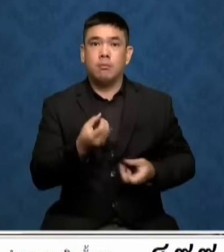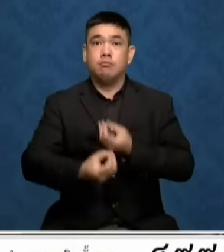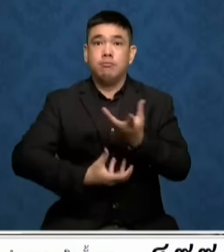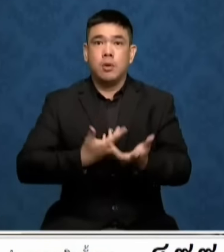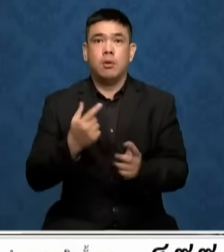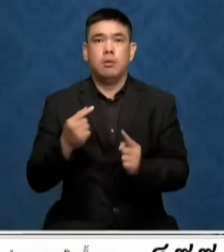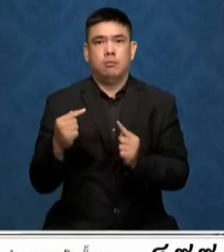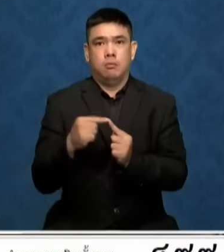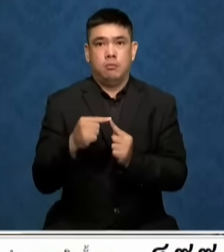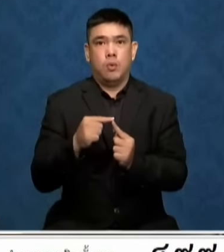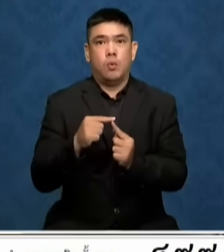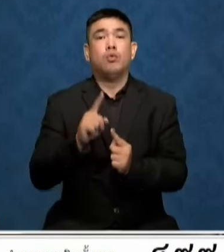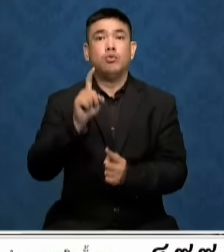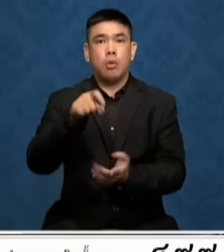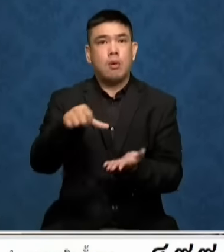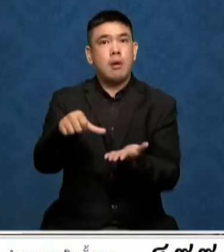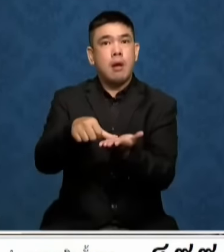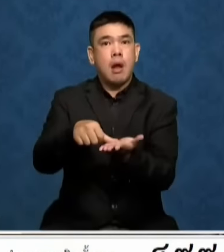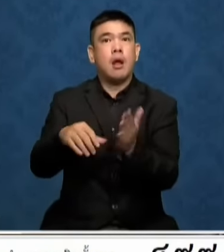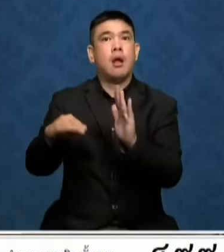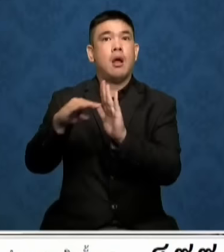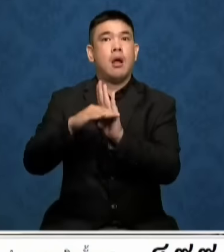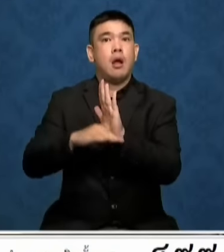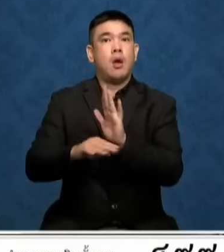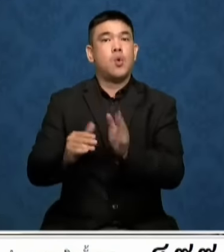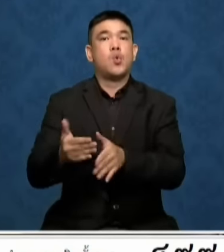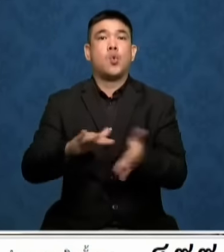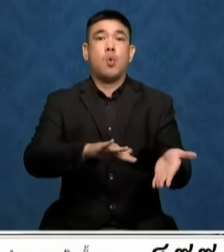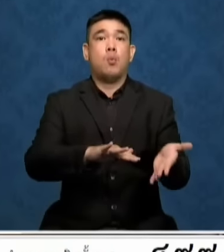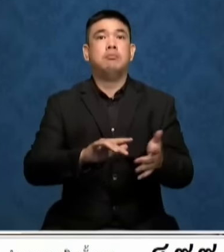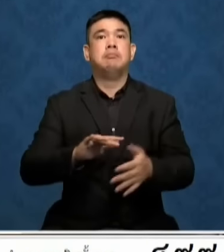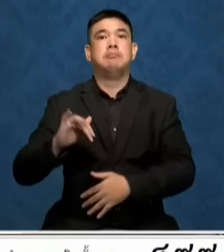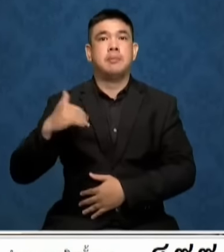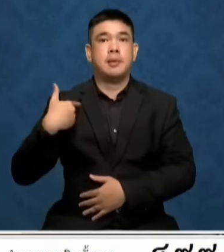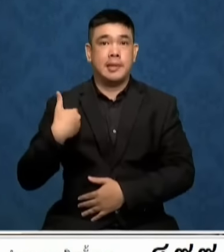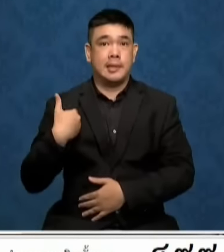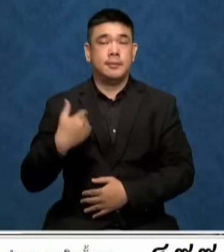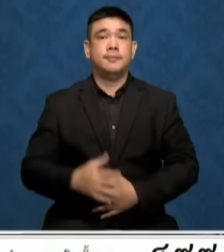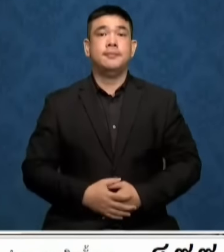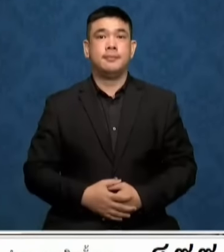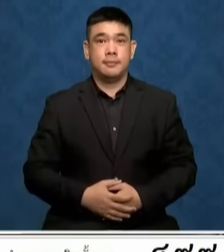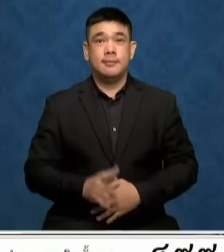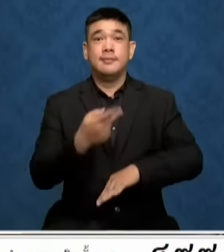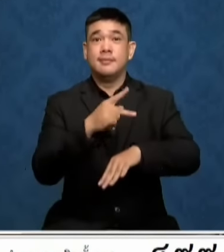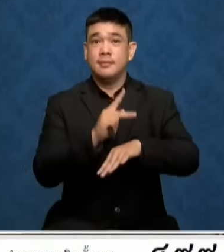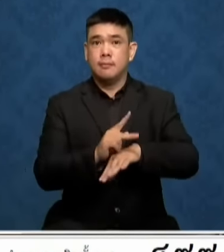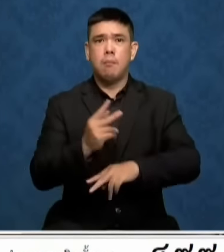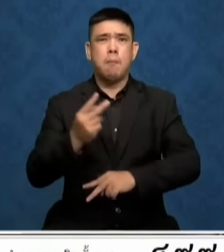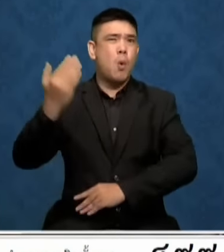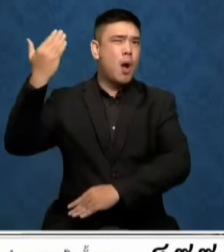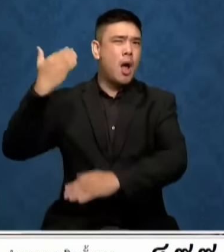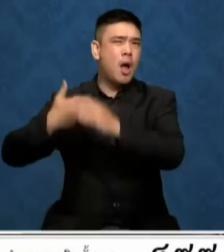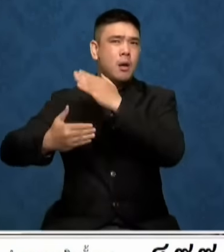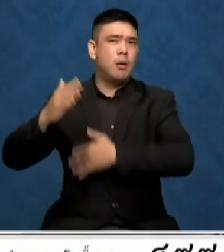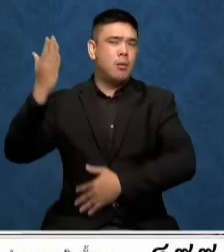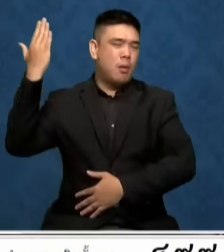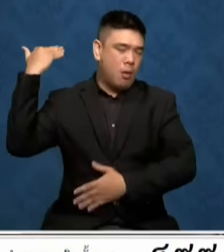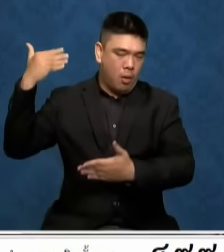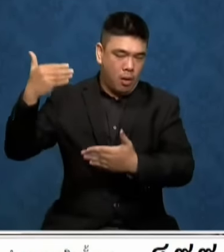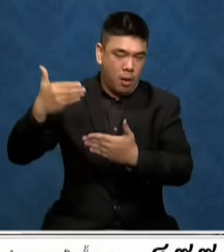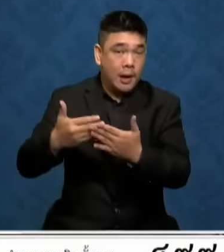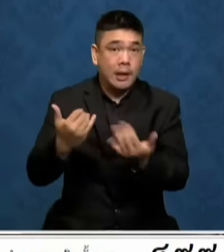าว่าควรมีการแก้ไขกระบวนการยุบพรรคการเมืองให้เป็นเช่นนั้นท่านประธานคะประวัติศาสตร์การเมืองที่ผ่านมา